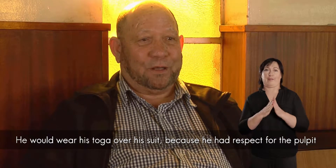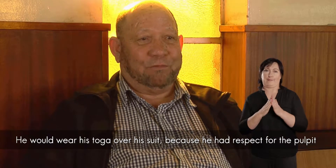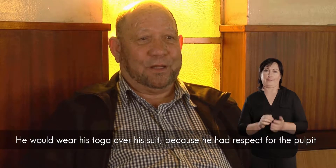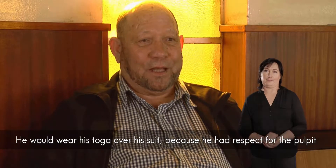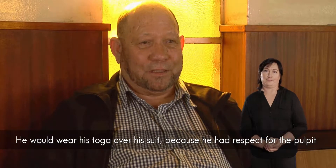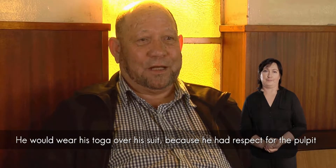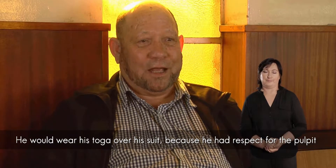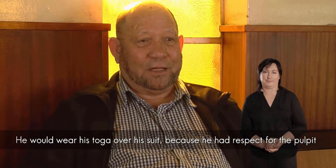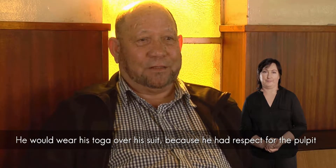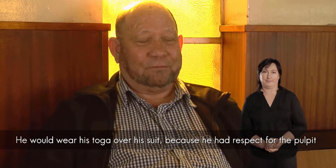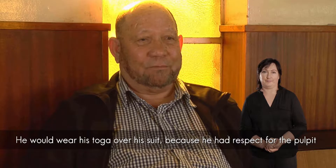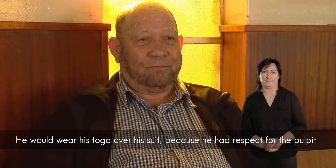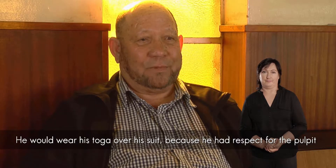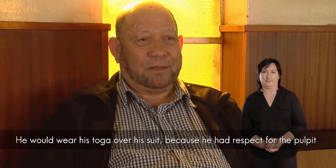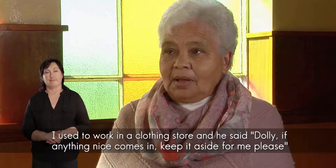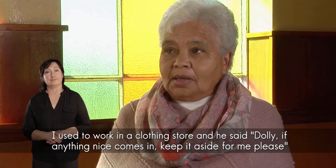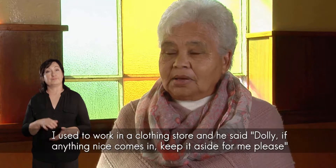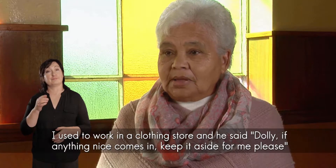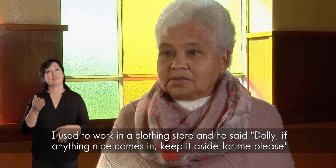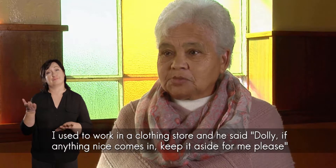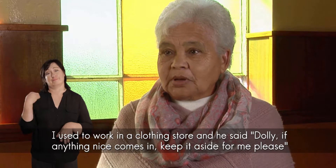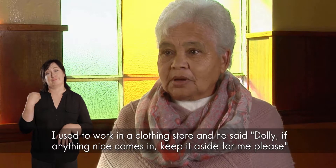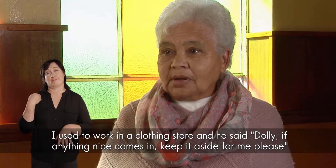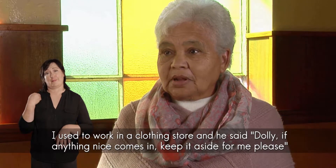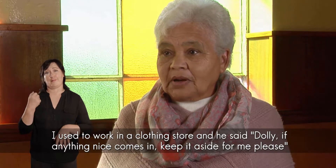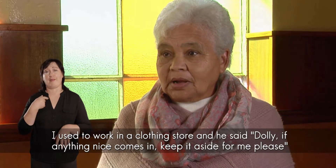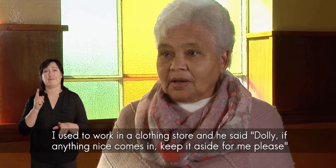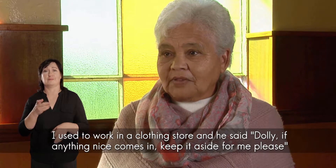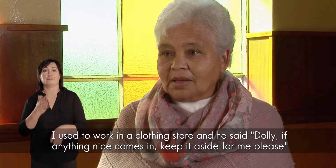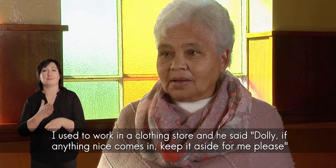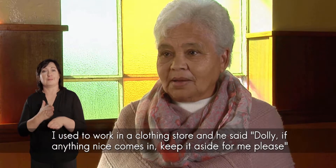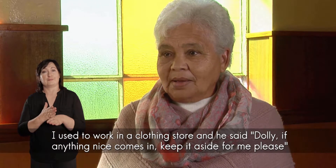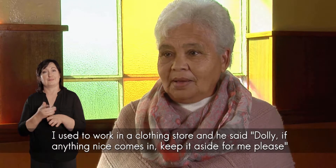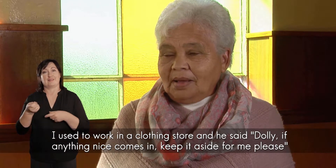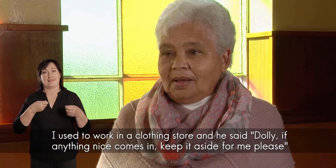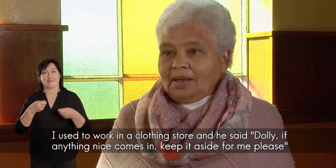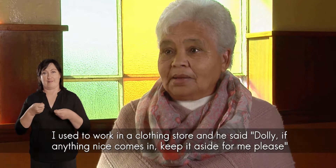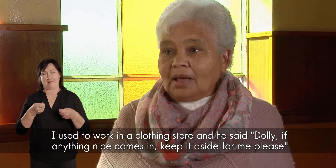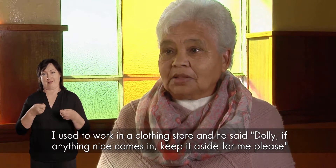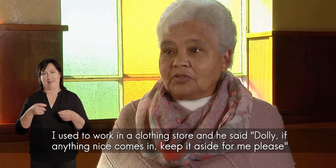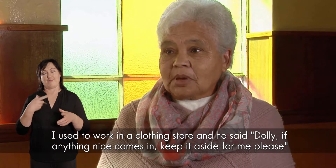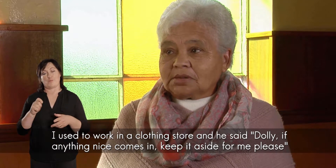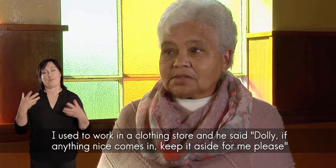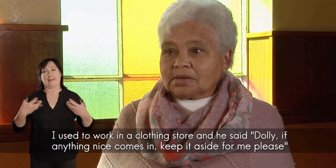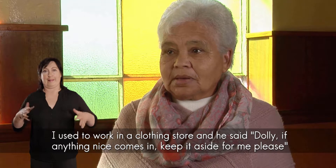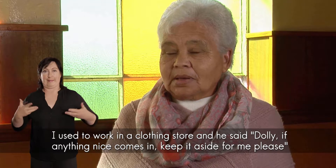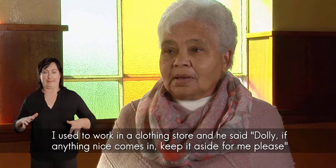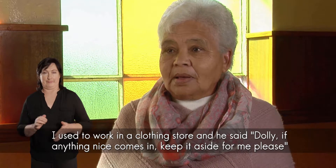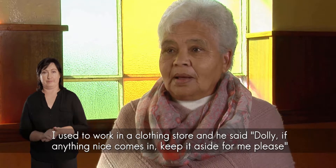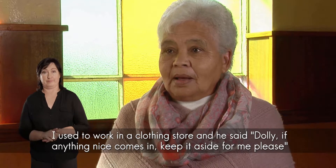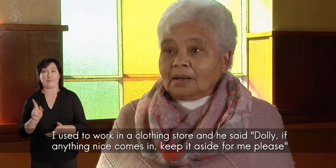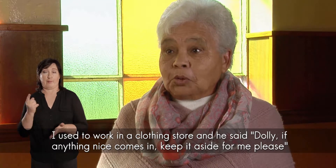vir die kansel gehad. Ek het destijds by een klerenwinkel gewerk, en het hy al dit vir my gesê,